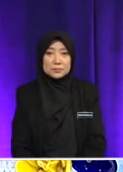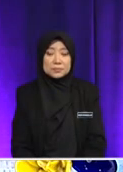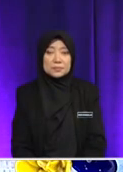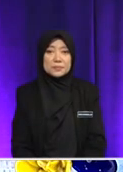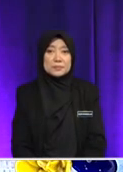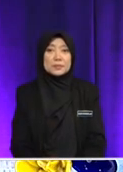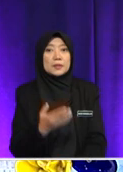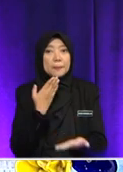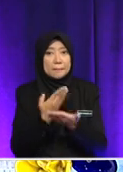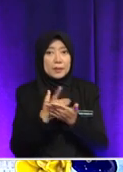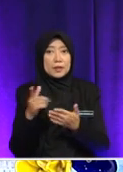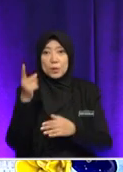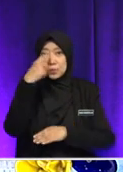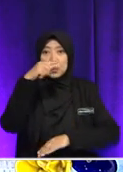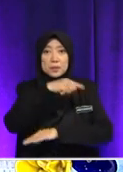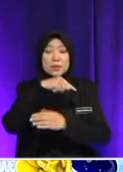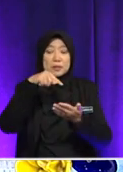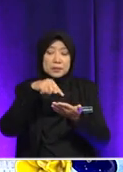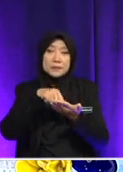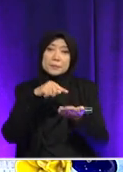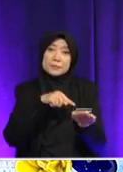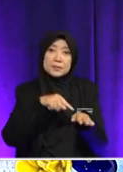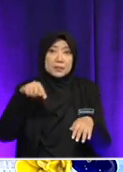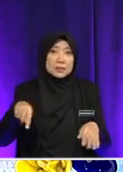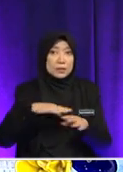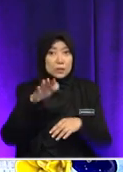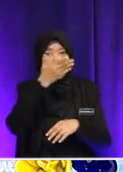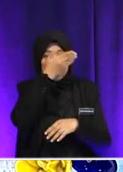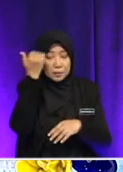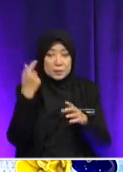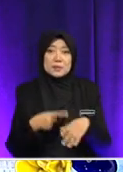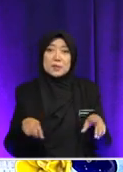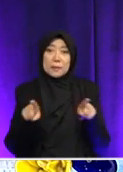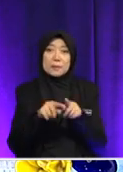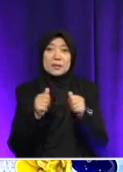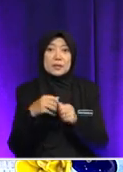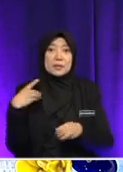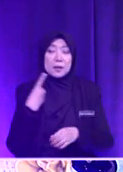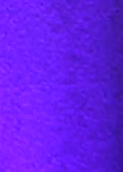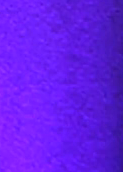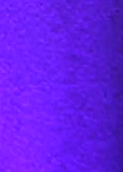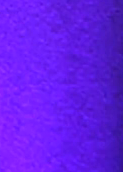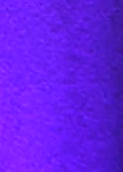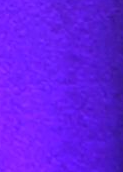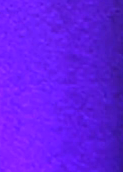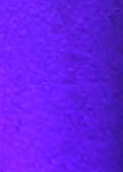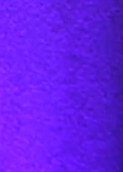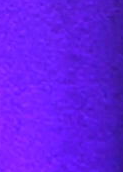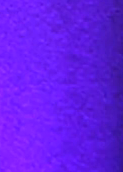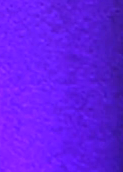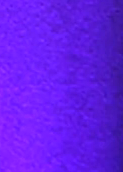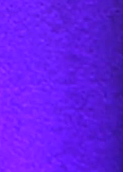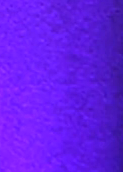Baiklah dan untuk hari ini di studio tak lupa juga turut serta bersama dengan kami cikguro bahasa isyara yaitu